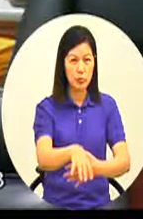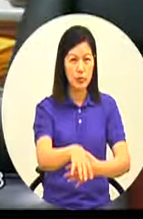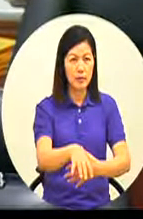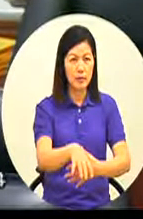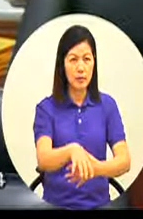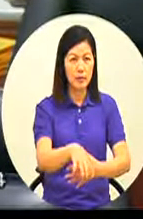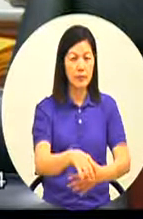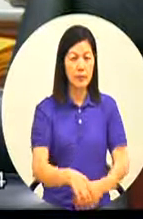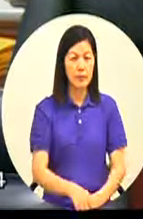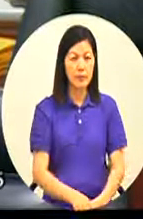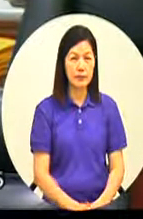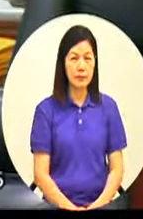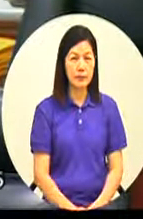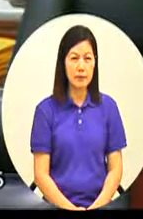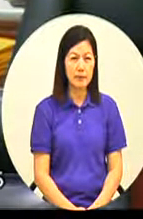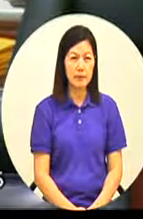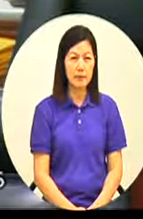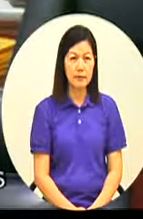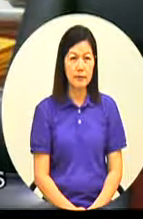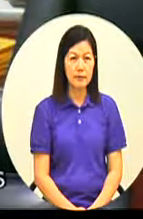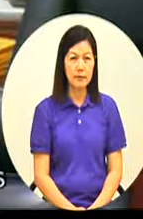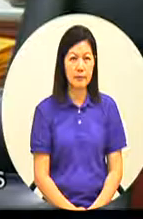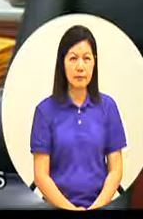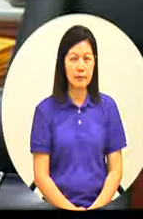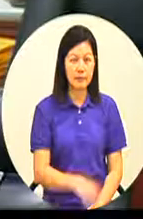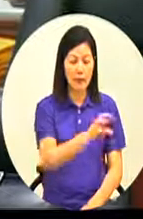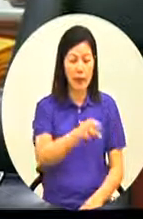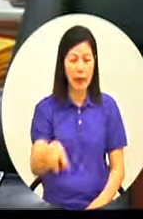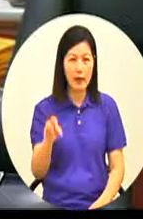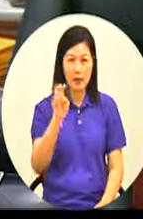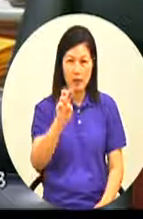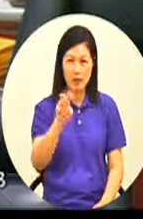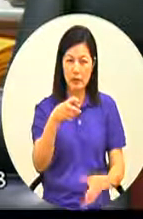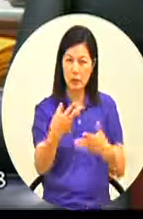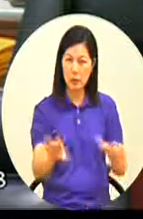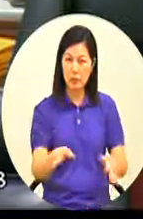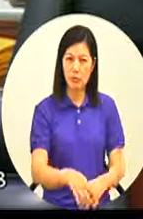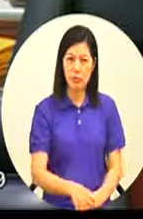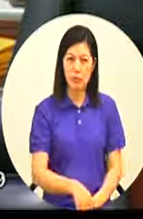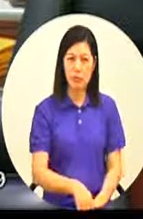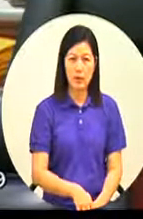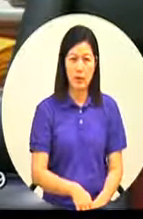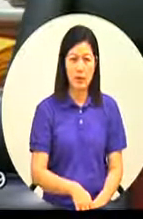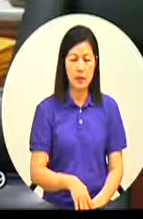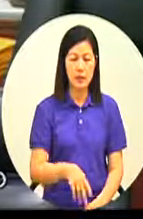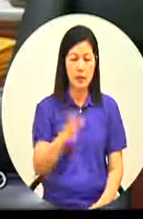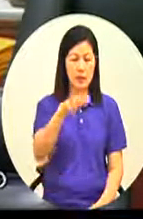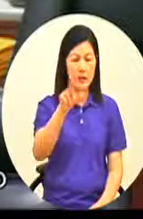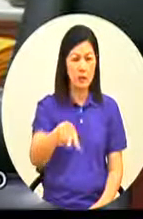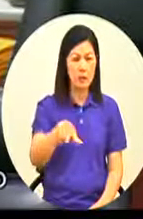那只有20几处哦，那可以收容7446人哦。